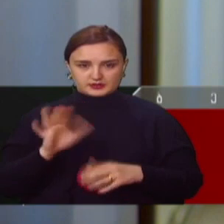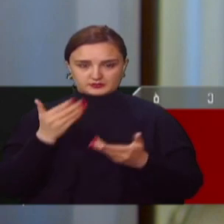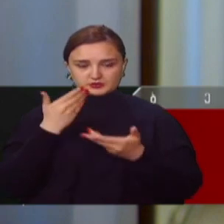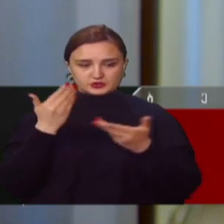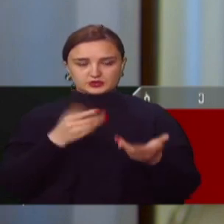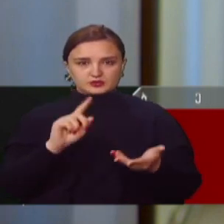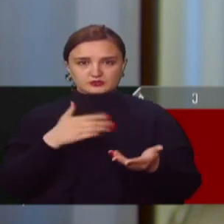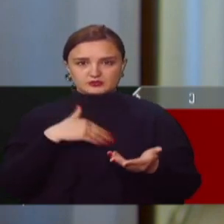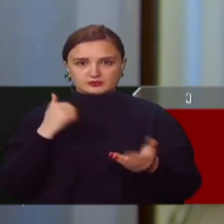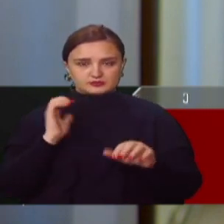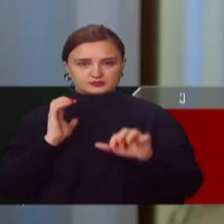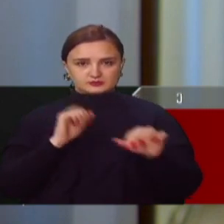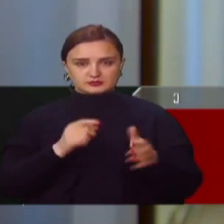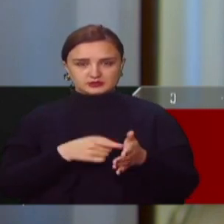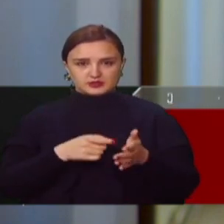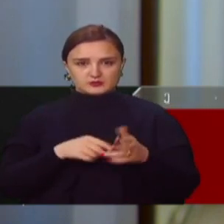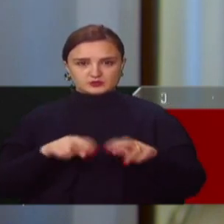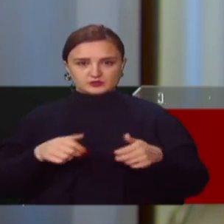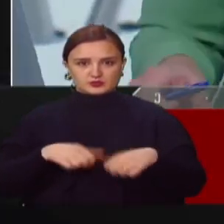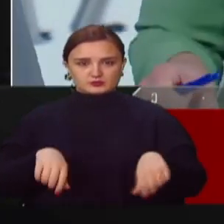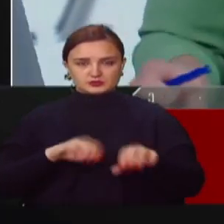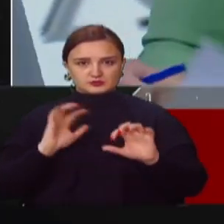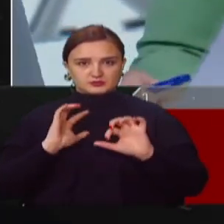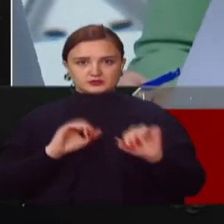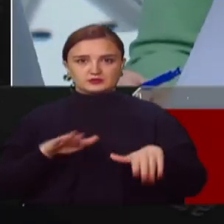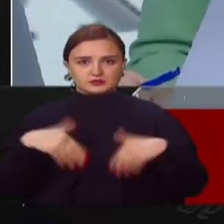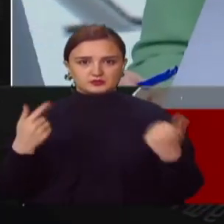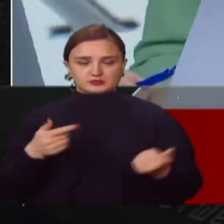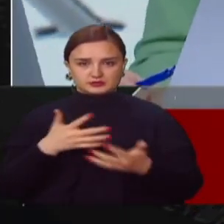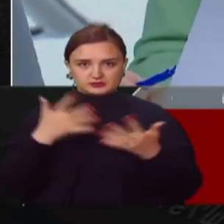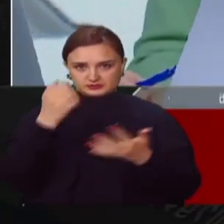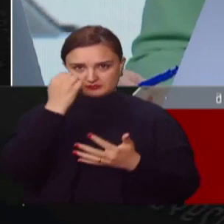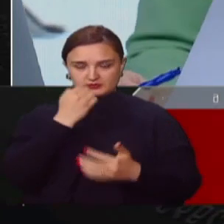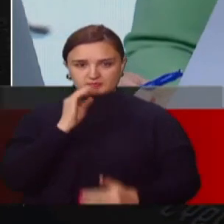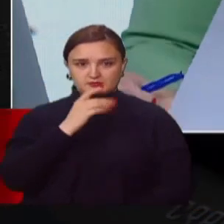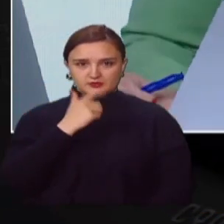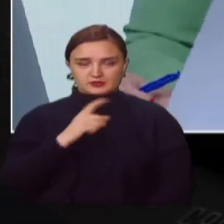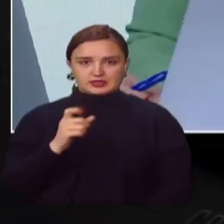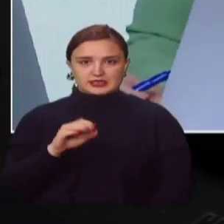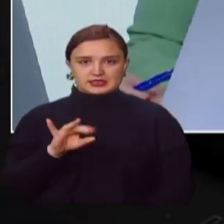რატომ არ უჭერეს საგამოძიებო კომისიის შექმნას მხარს? დიდი მადლობა, ქალბატონო ხატია, ხატია